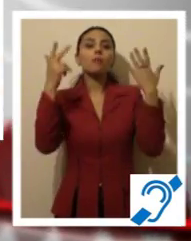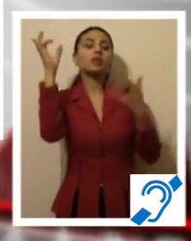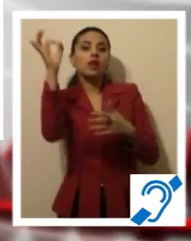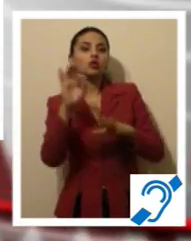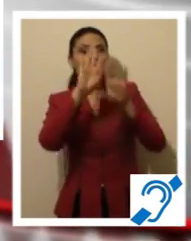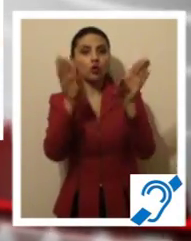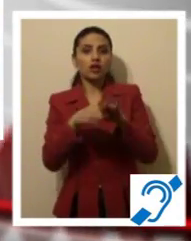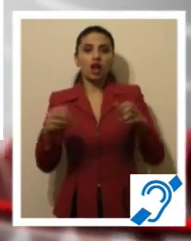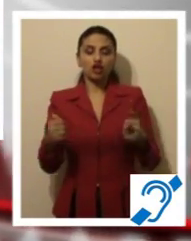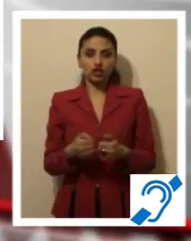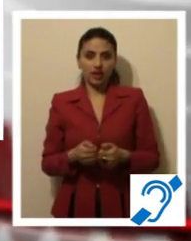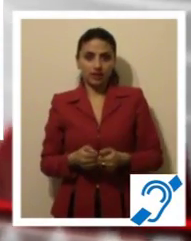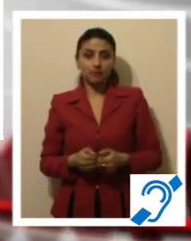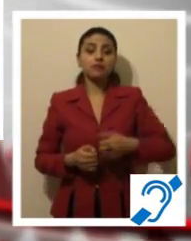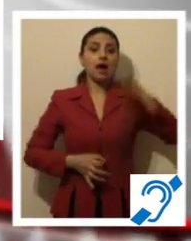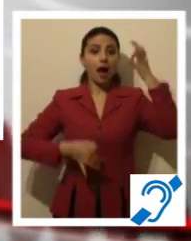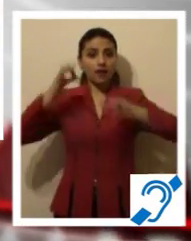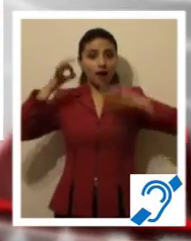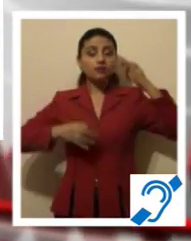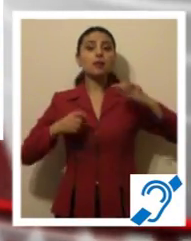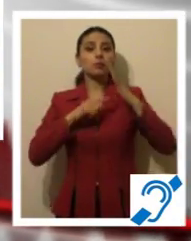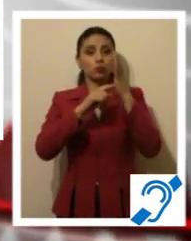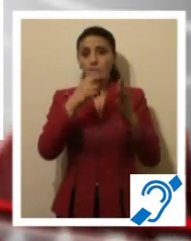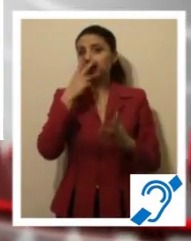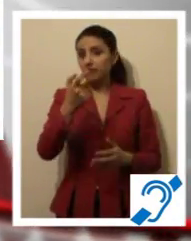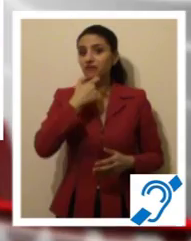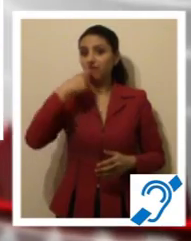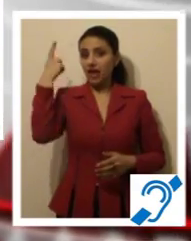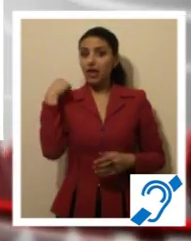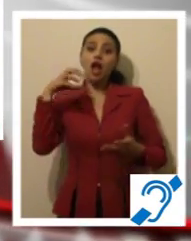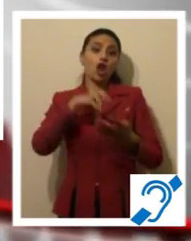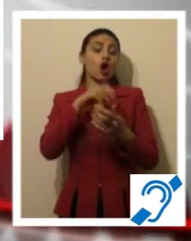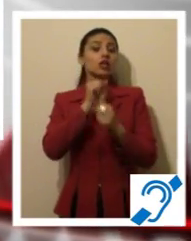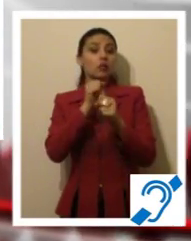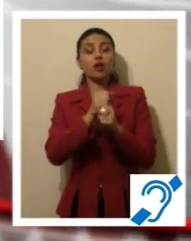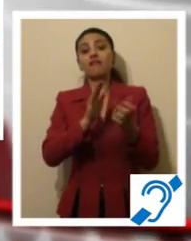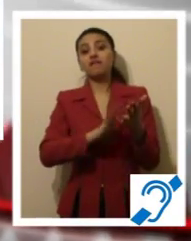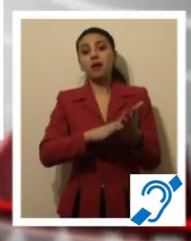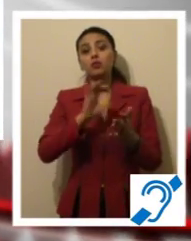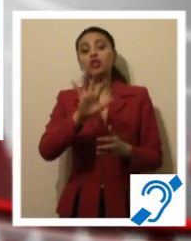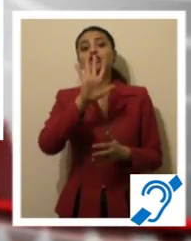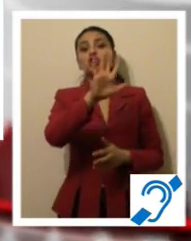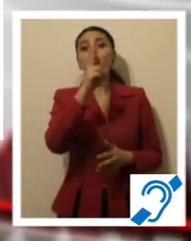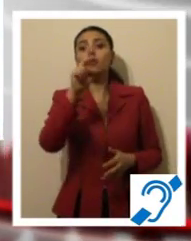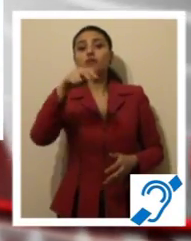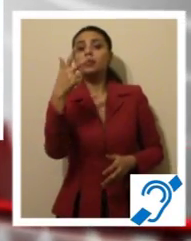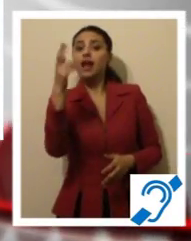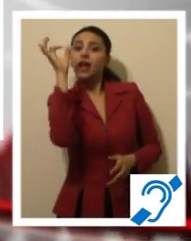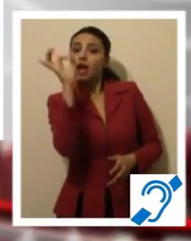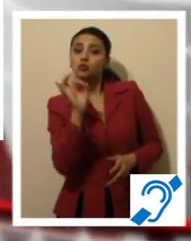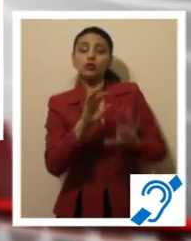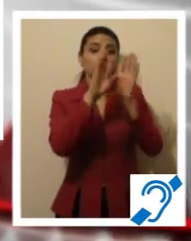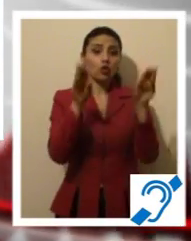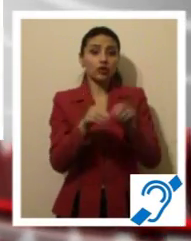totalul accidentaților. Analiza accidentelor din punctul de vedere al vechimii la locul de muncă relevă faptul că 52,3% din din